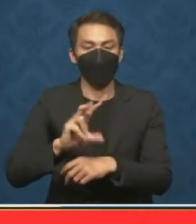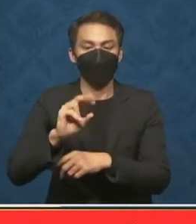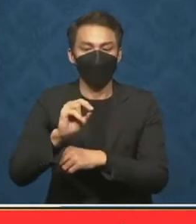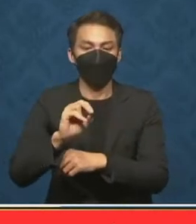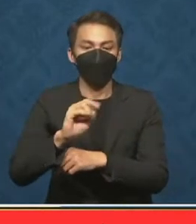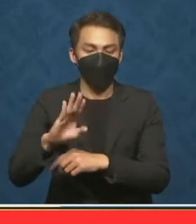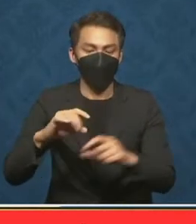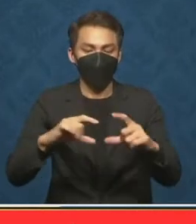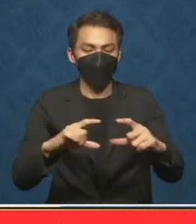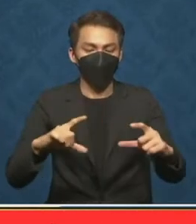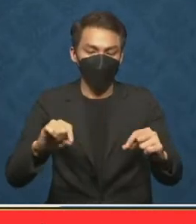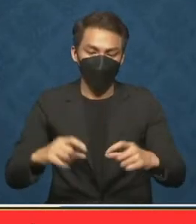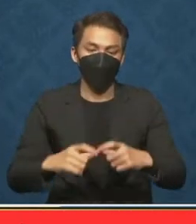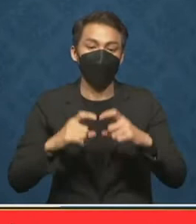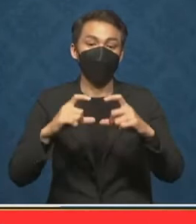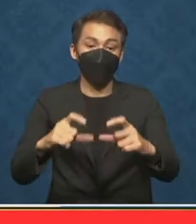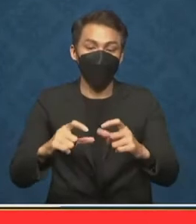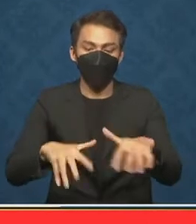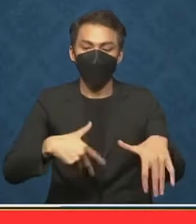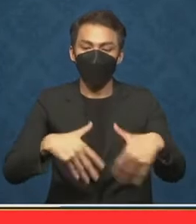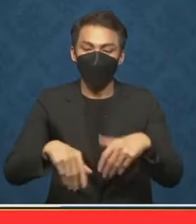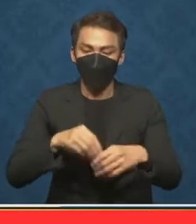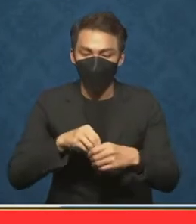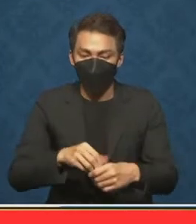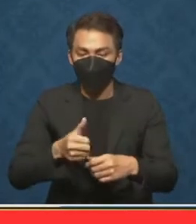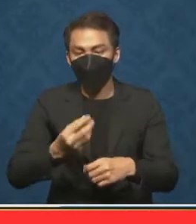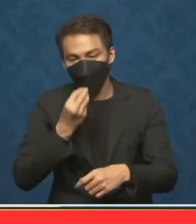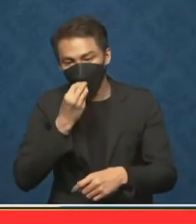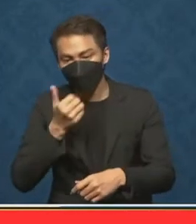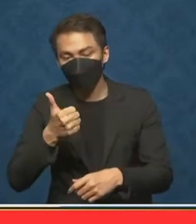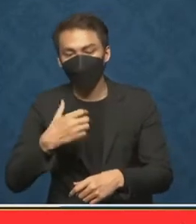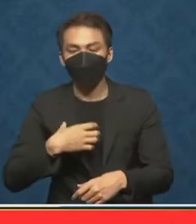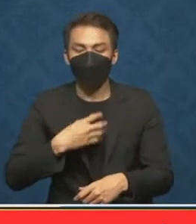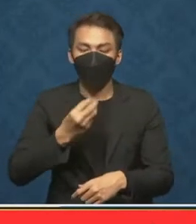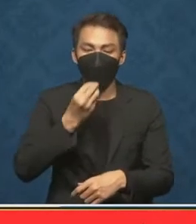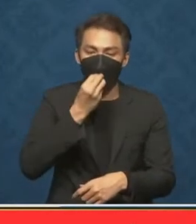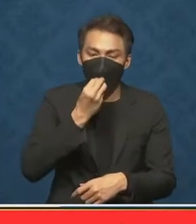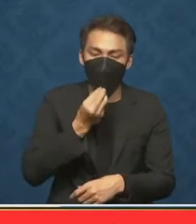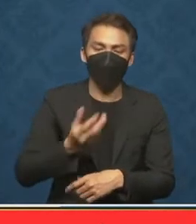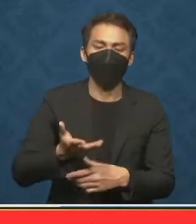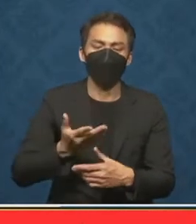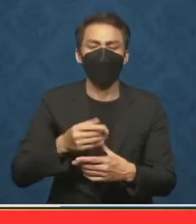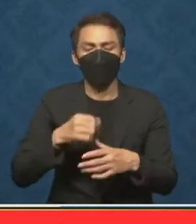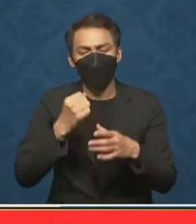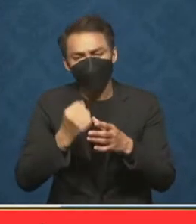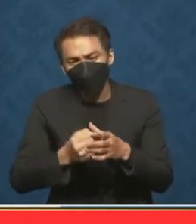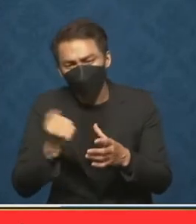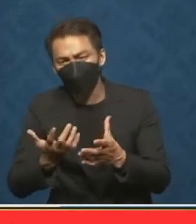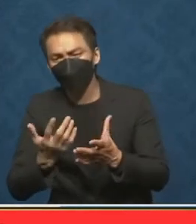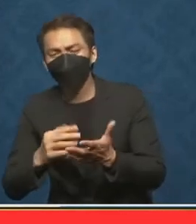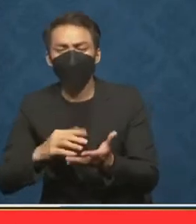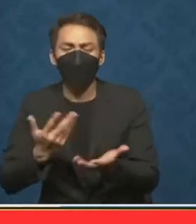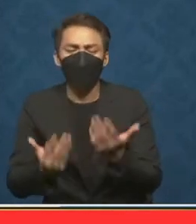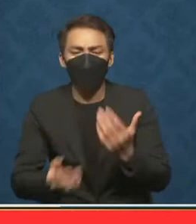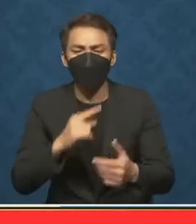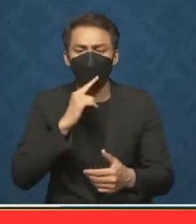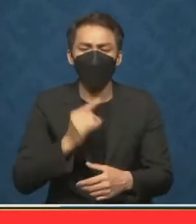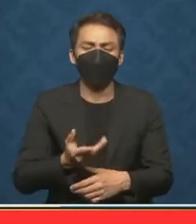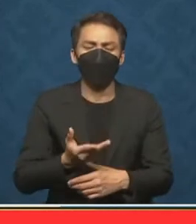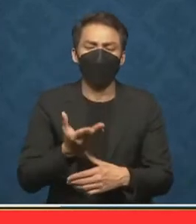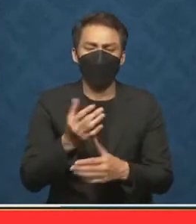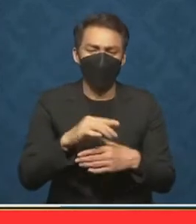เช้าบ้านมความเปอยู่ที่ดีอยู่ดีกินดีอยากกินสกเล็ก็ได้กินสกเล็กอยากกินซอยจุก็ได้กนซอยจุครับ